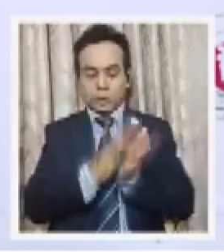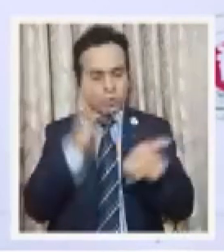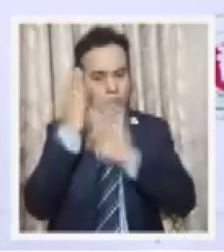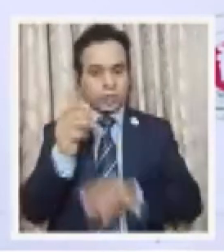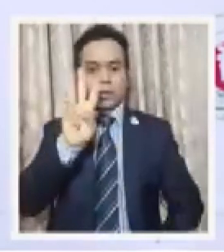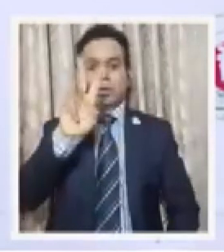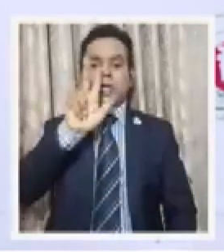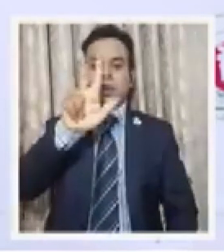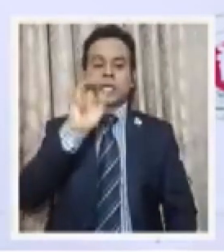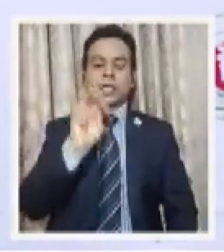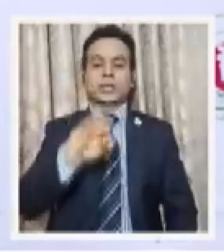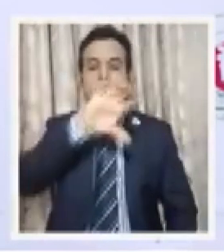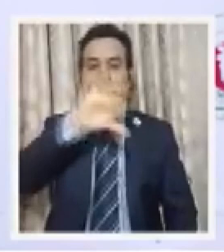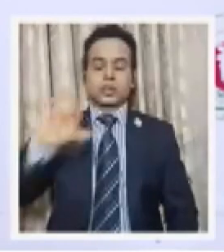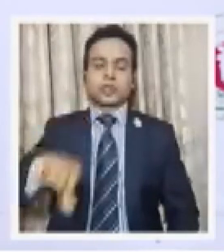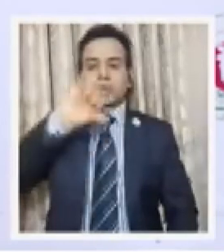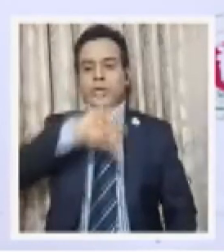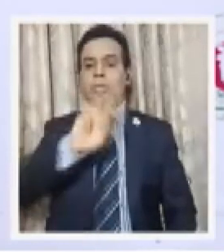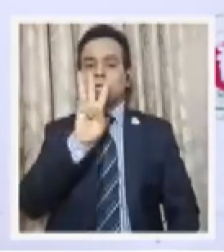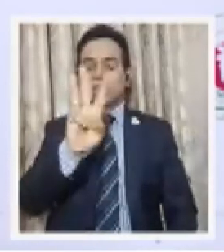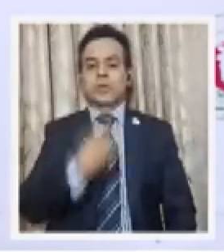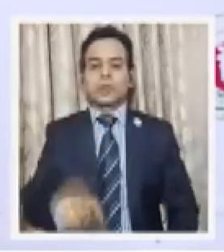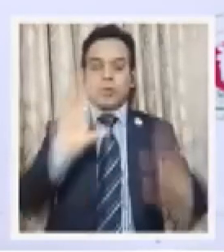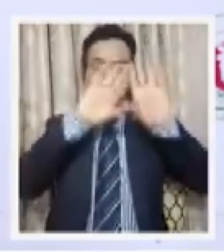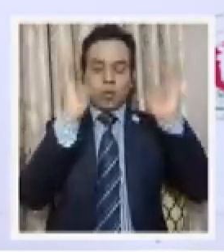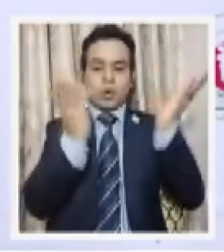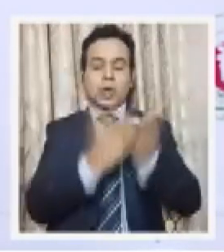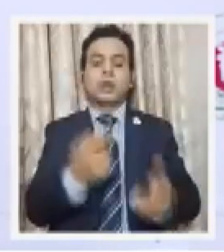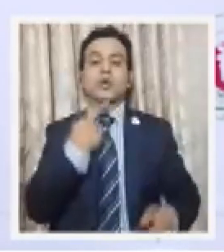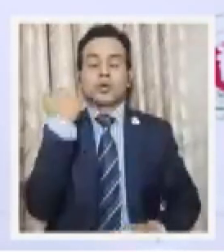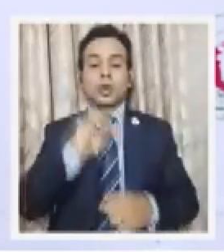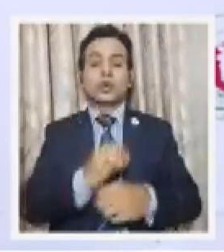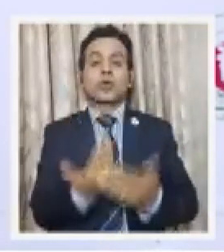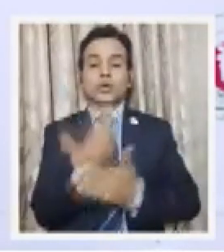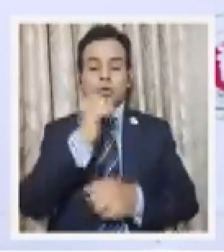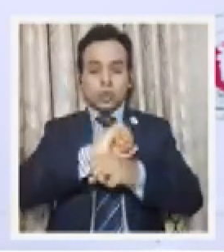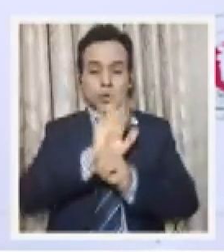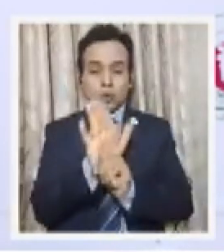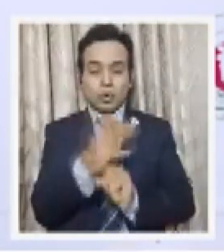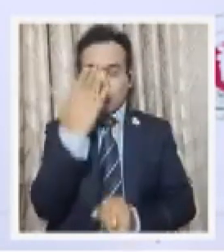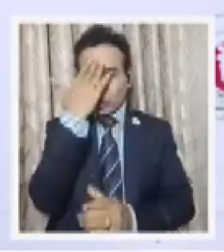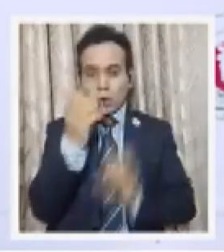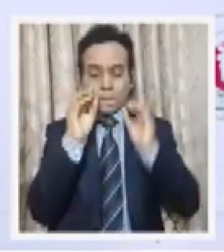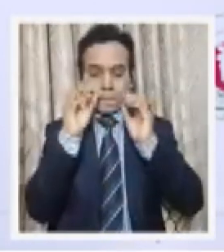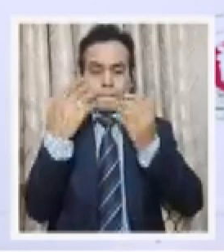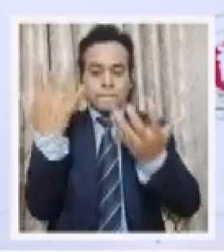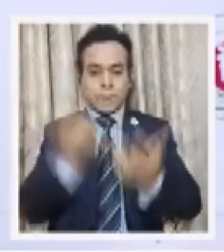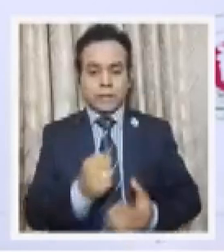1,55,81,009 জন। বিশ্বে 24 ঘন্টায় মৃত্যুবরণ করেছেন 6,270 জন এবং এ পর্যন্ত মৃত্যুবরণ করেছেন